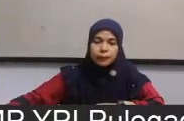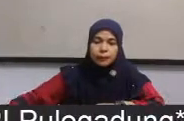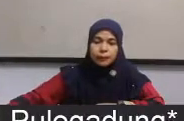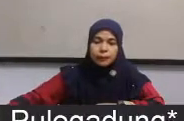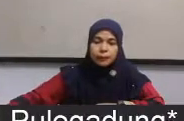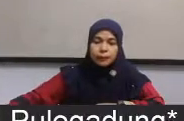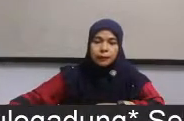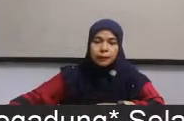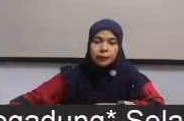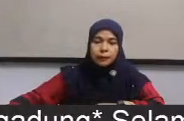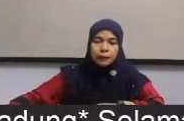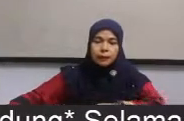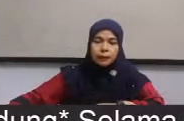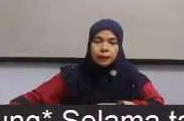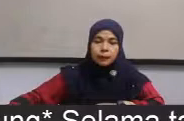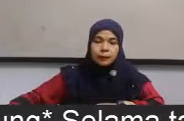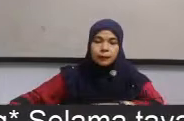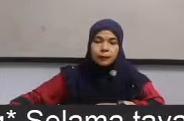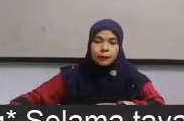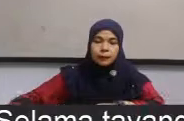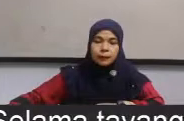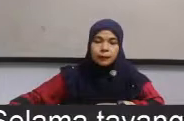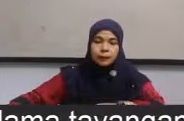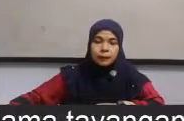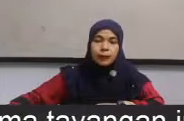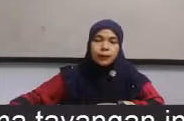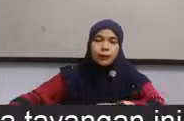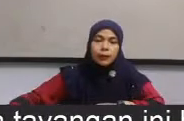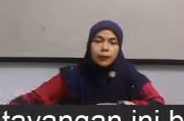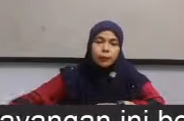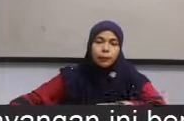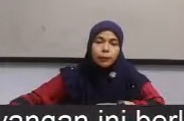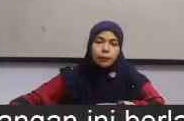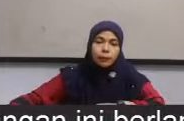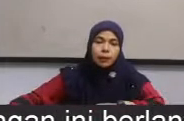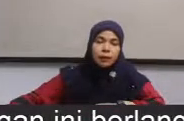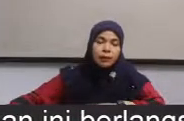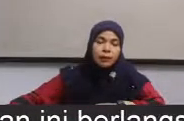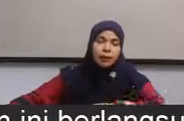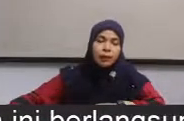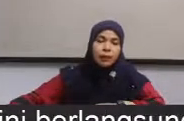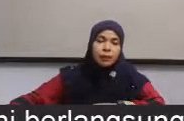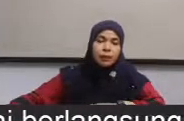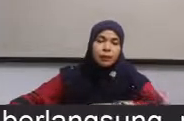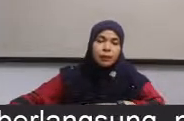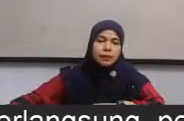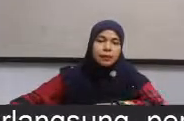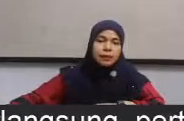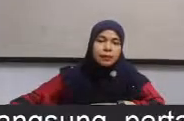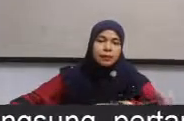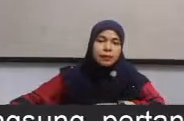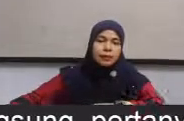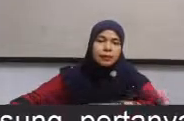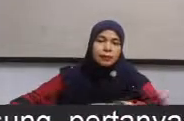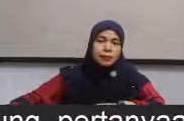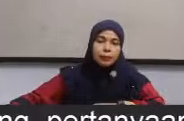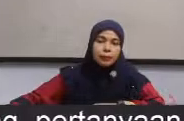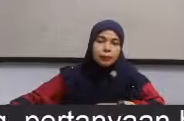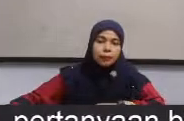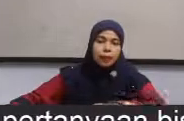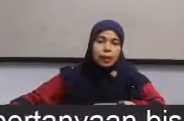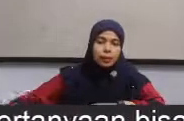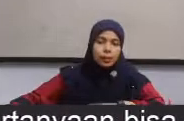Hi Ho Hai upaya menghadapi globalisasi di